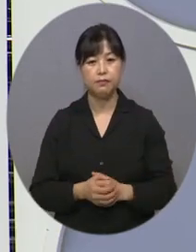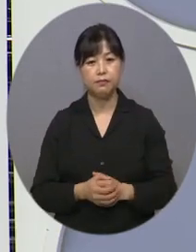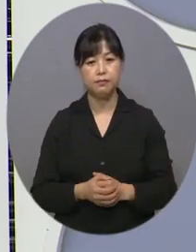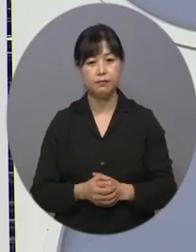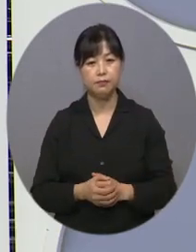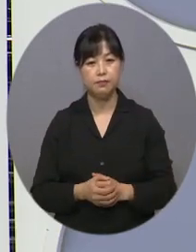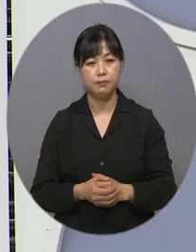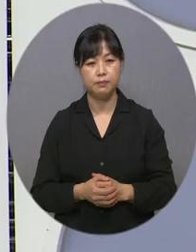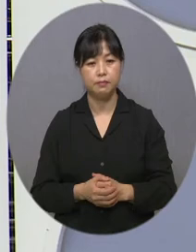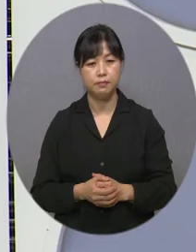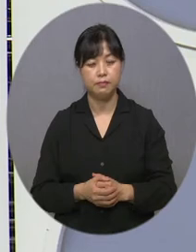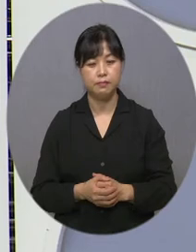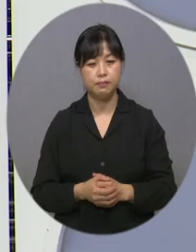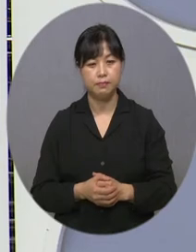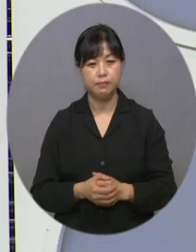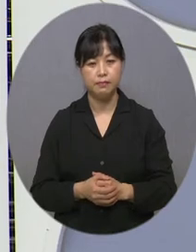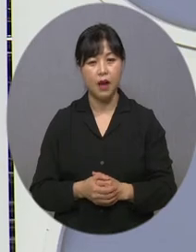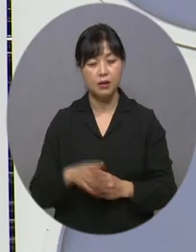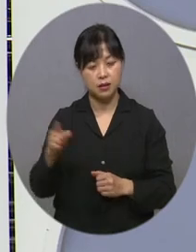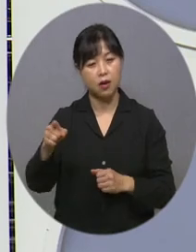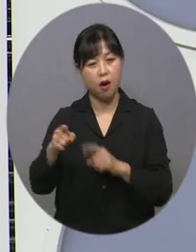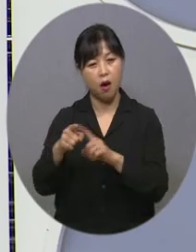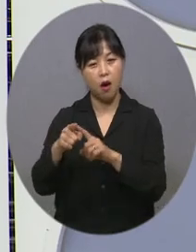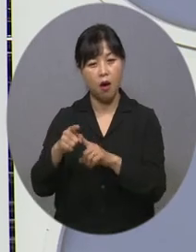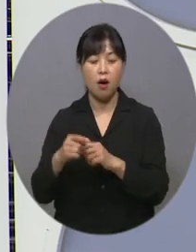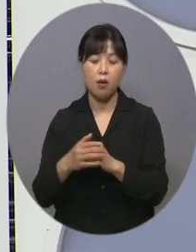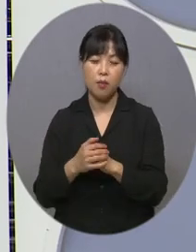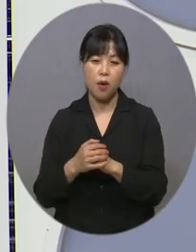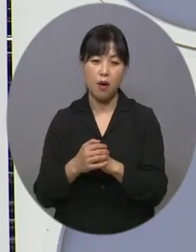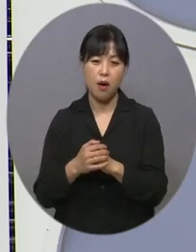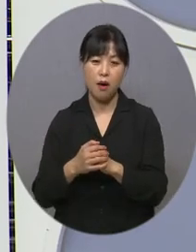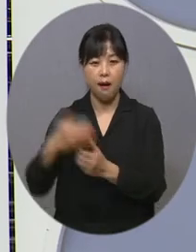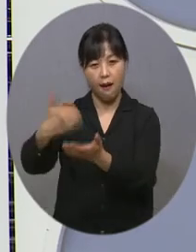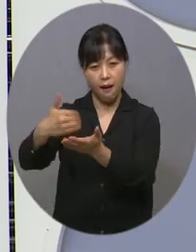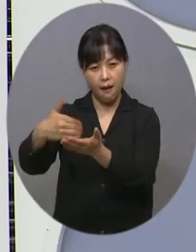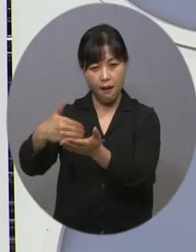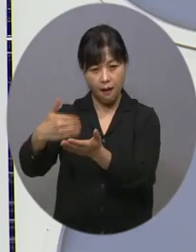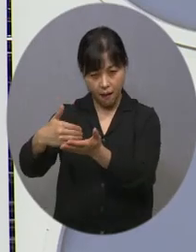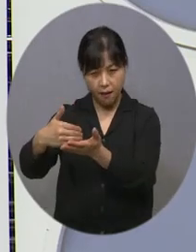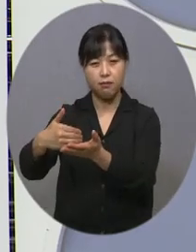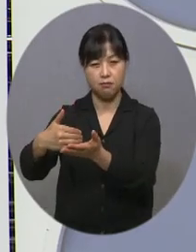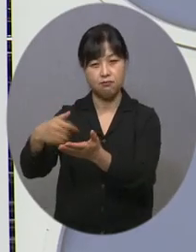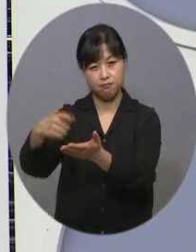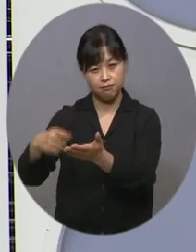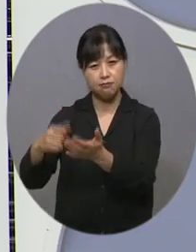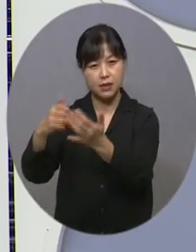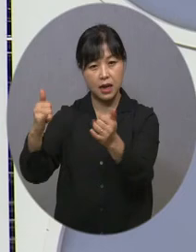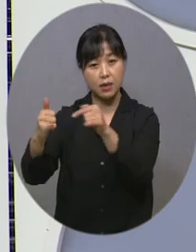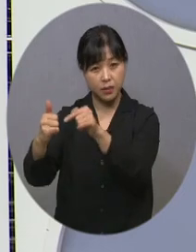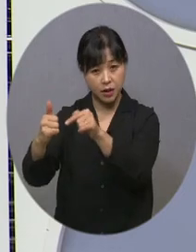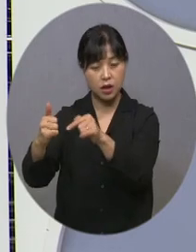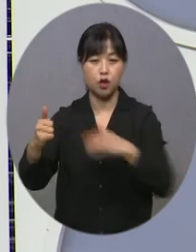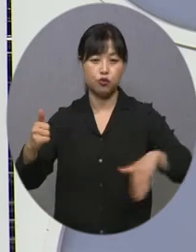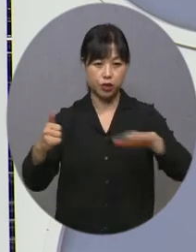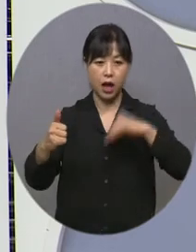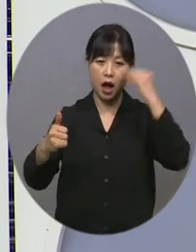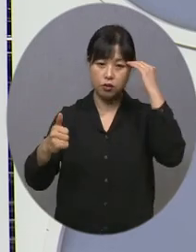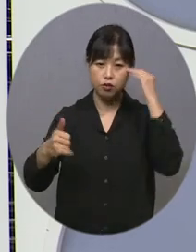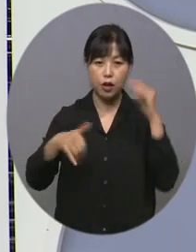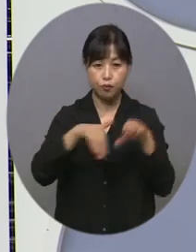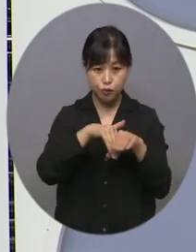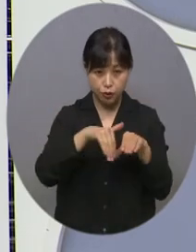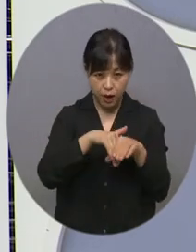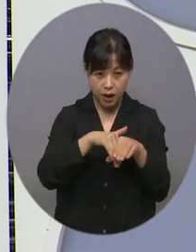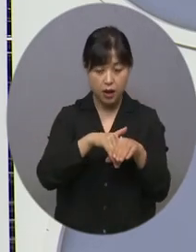보면 그러한 통신원들을 통해서 우리들이 여러 가지 홍보해야 될 사항들 네. 한국의 문화라든지 또는 우리 국가